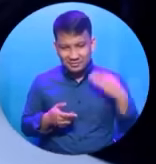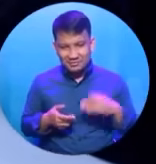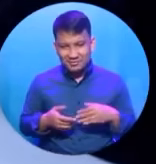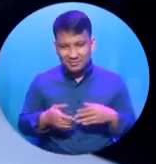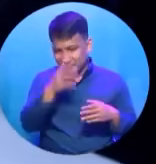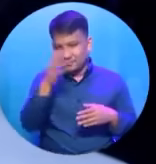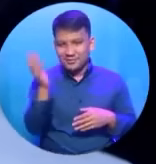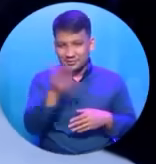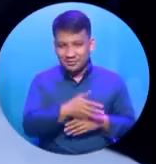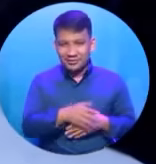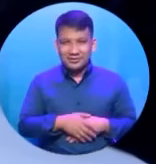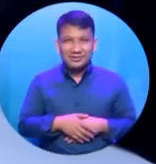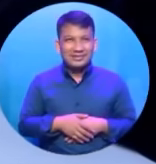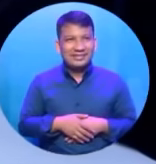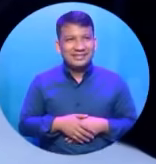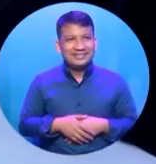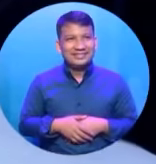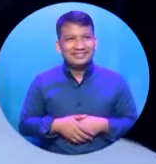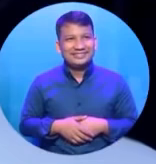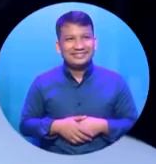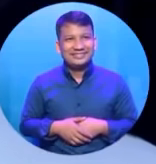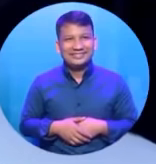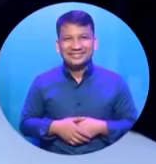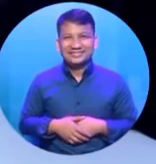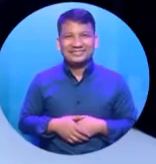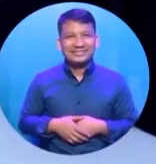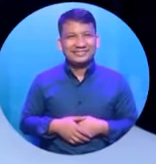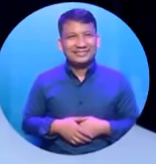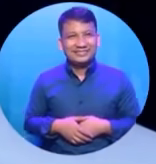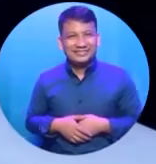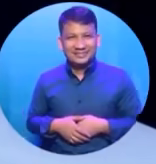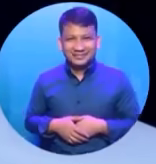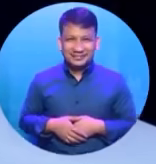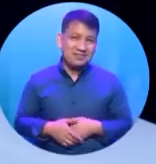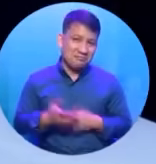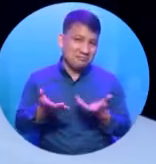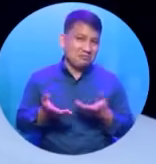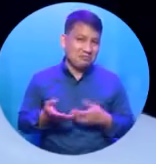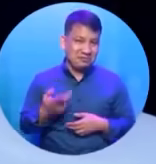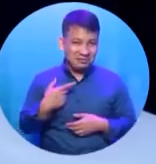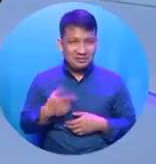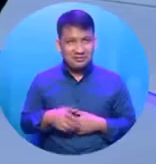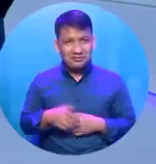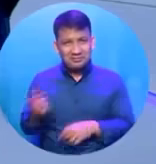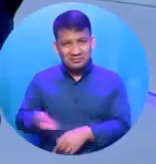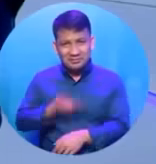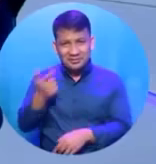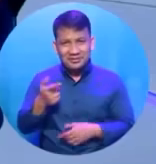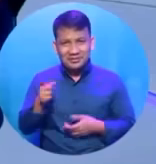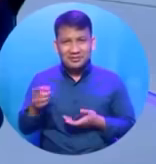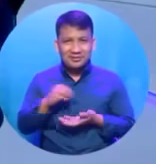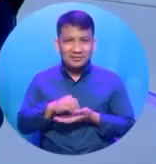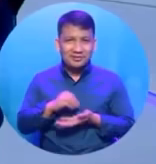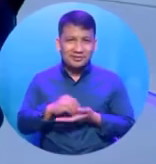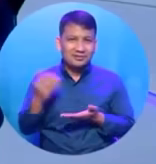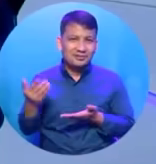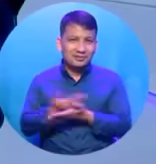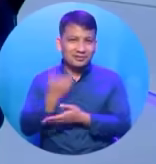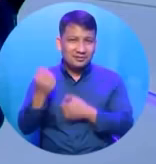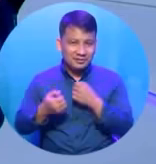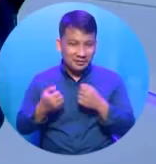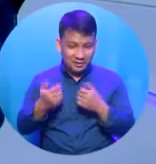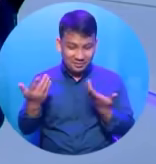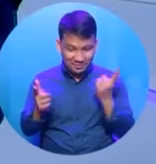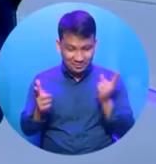akong pakialam. Wala naman akong na. Wala naman akong itang sa inyo. Meron eh. Tagal-tagal na naman. New Year na, hindi ka pa